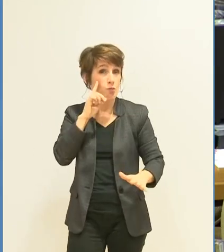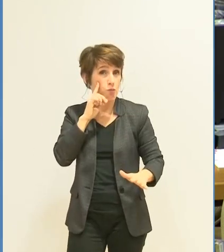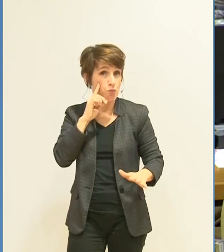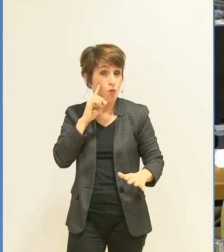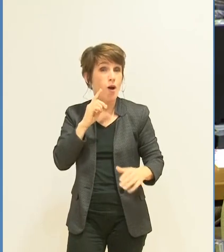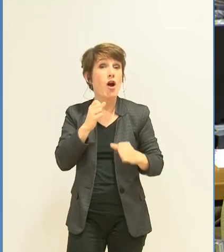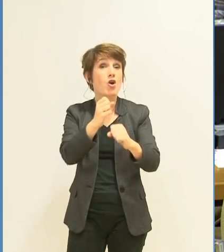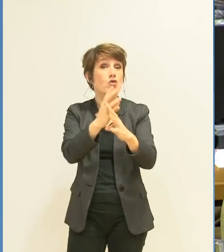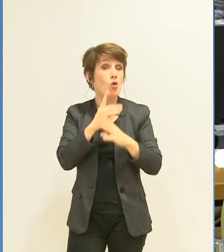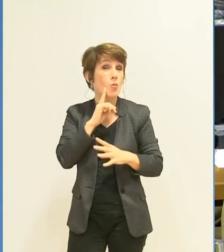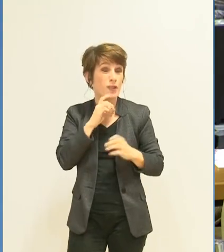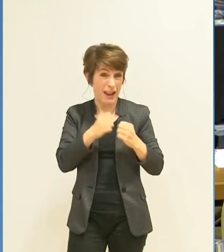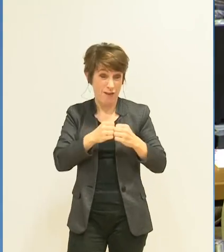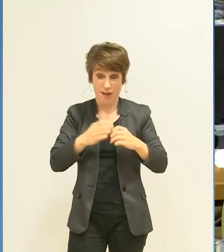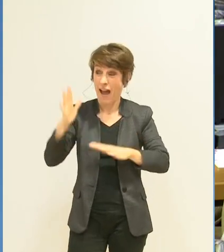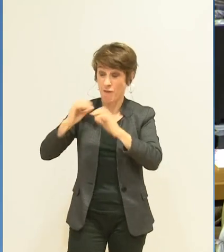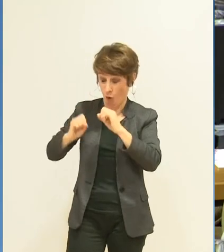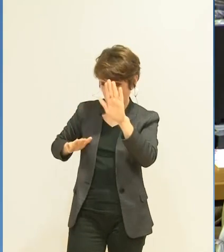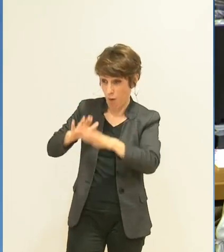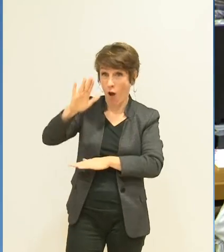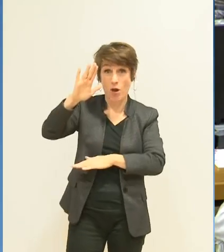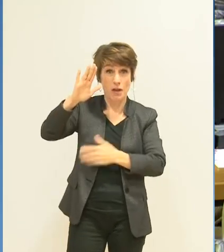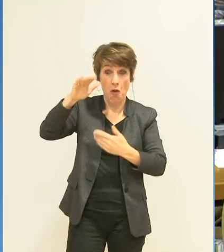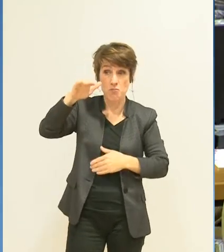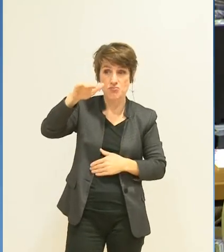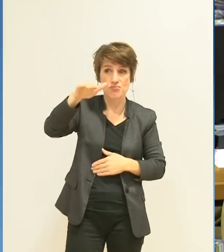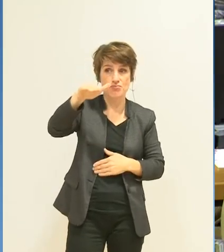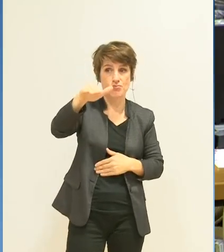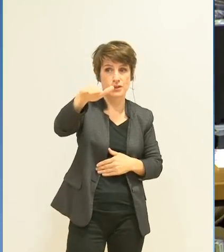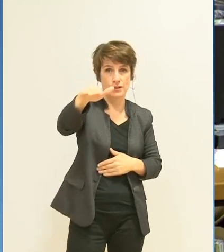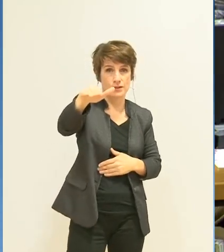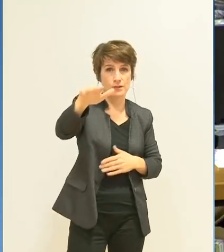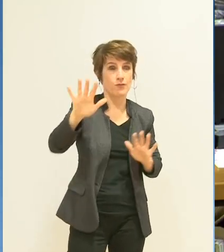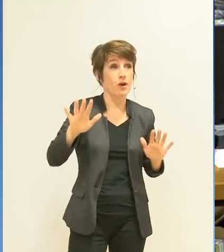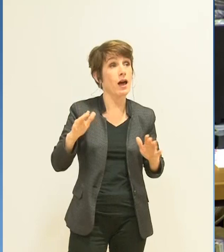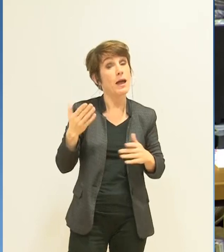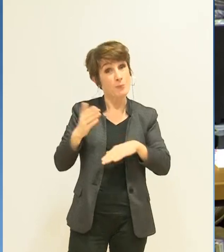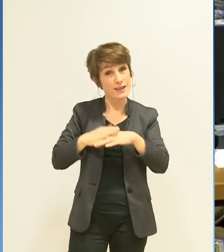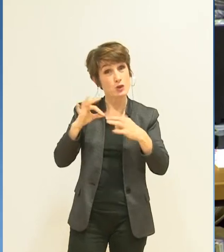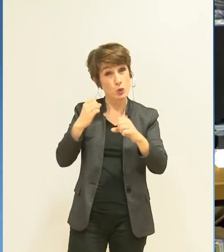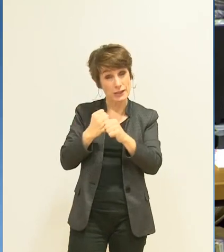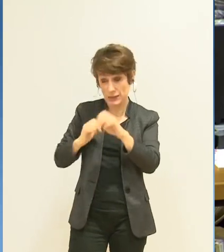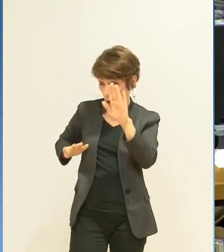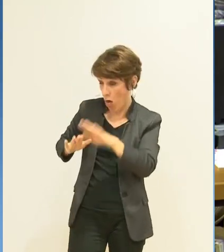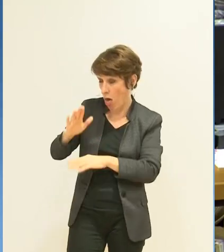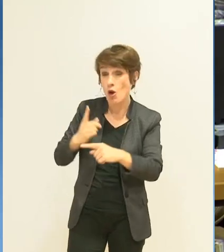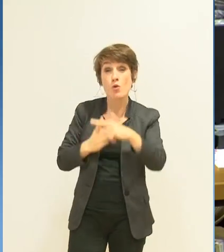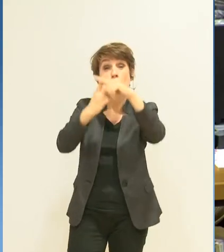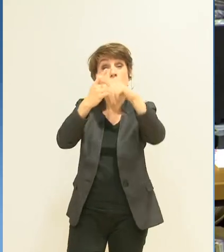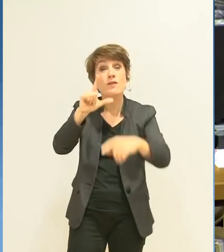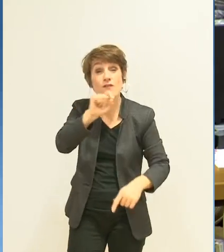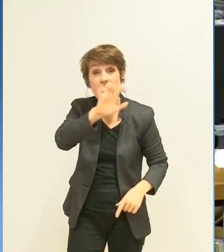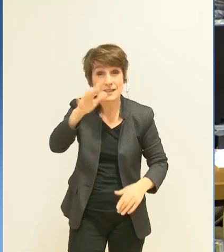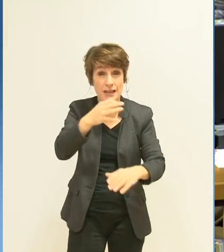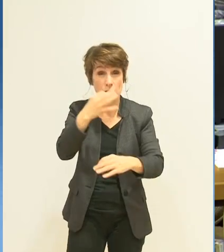des effectifs scolaires mais je rappelle quand même que en dix ans on a une augmentation de 25% des effectifs scolaires qui sont passés de 10